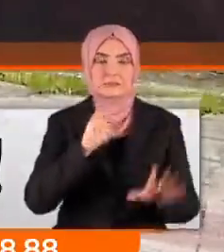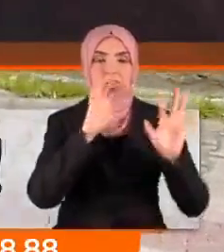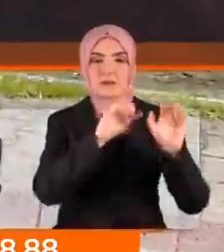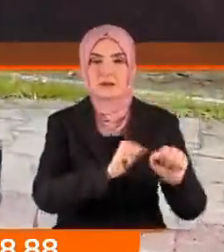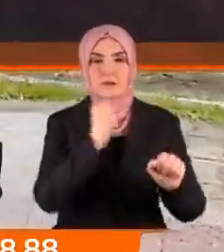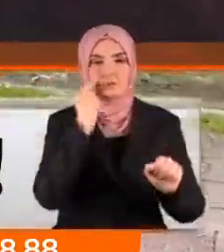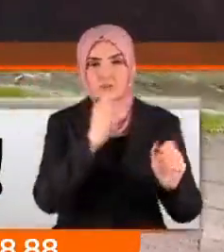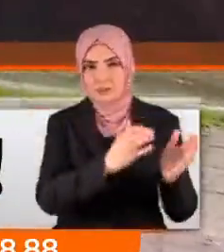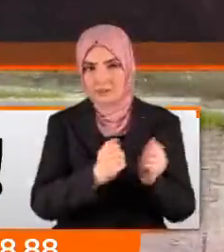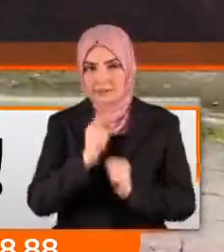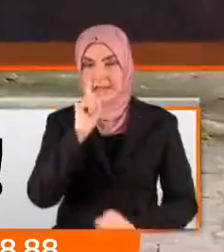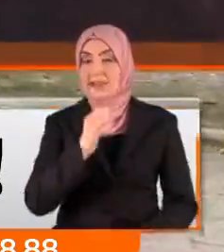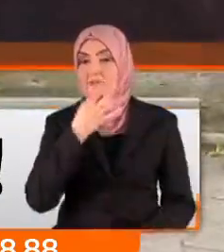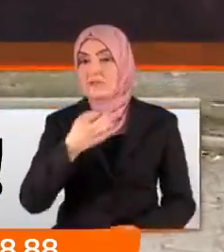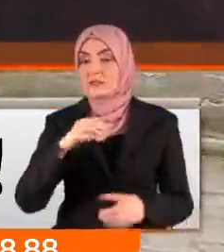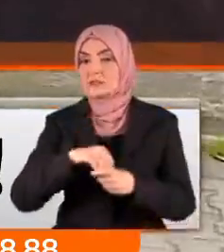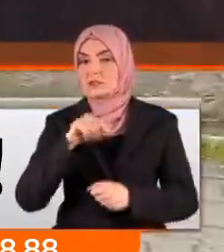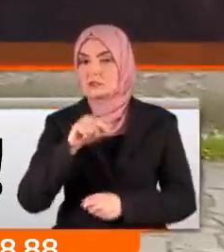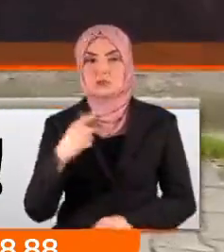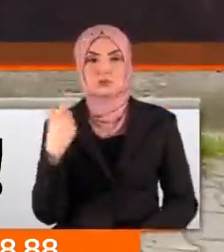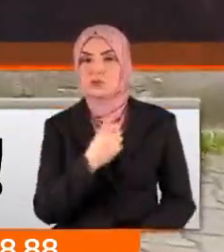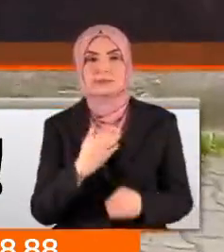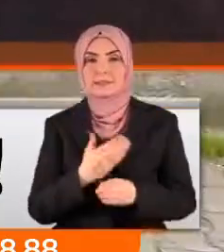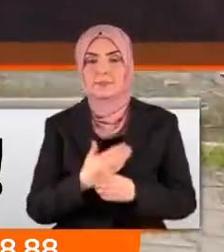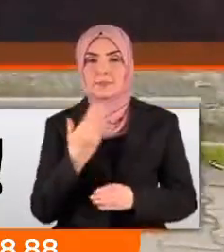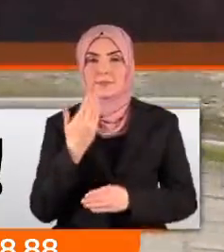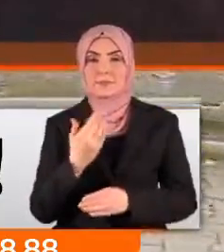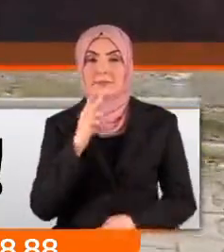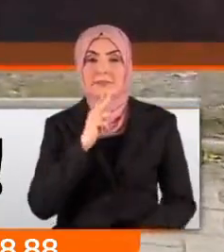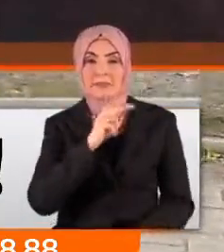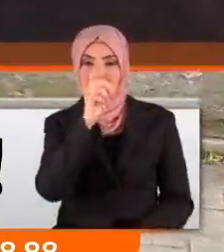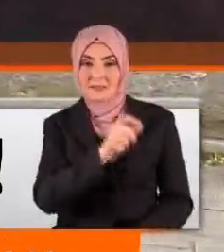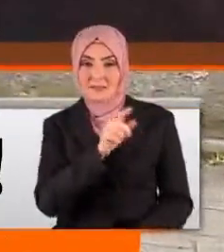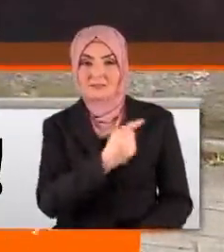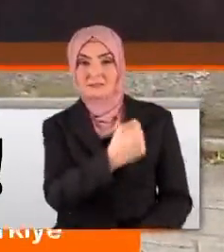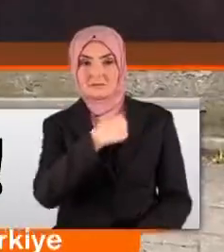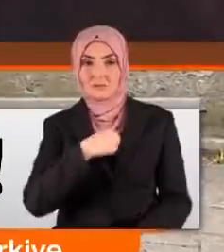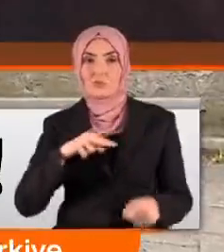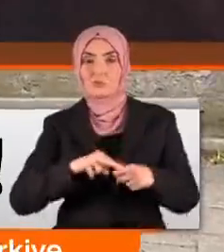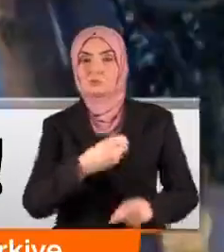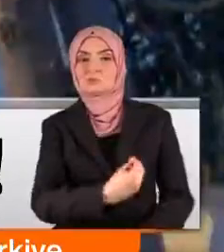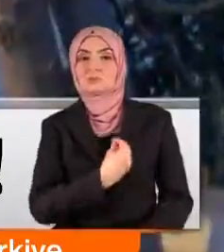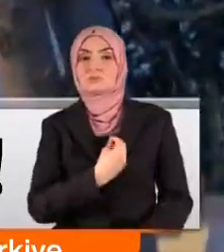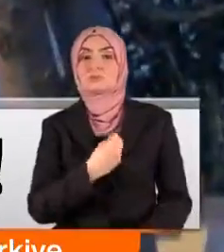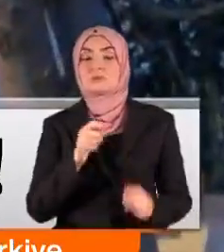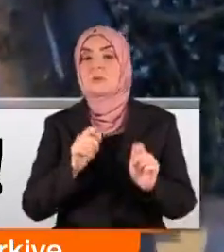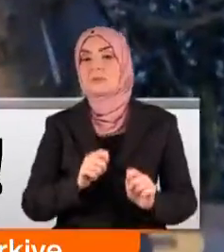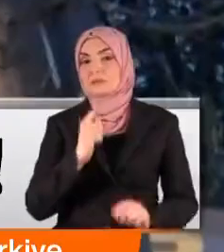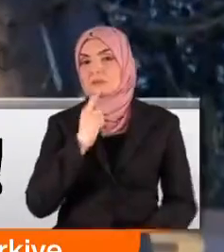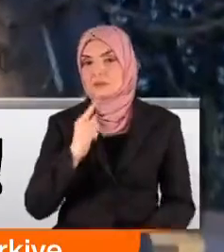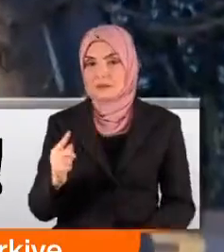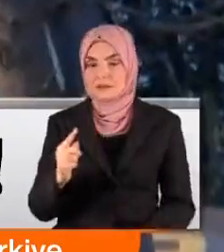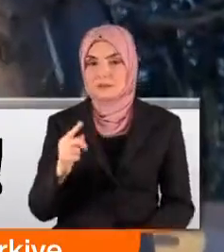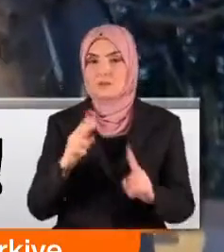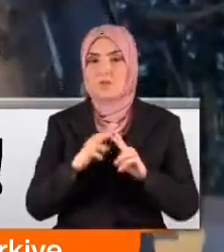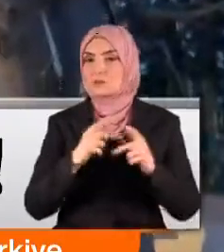gözaltına alın o ilk ifadesinde ise cinayetin sebebi olarak yengesinin kendisine tın iddia etti polisin olaya